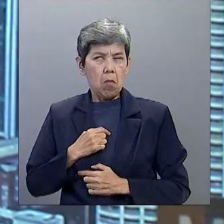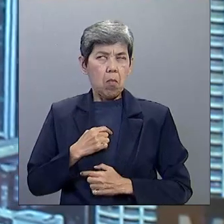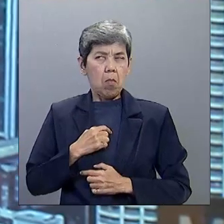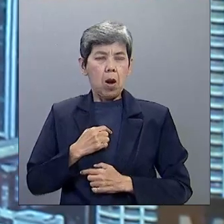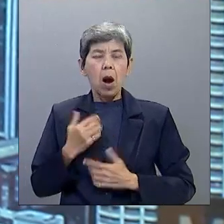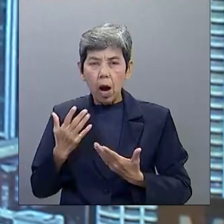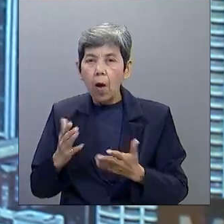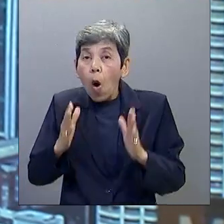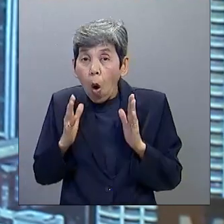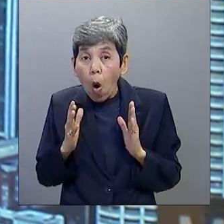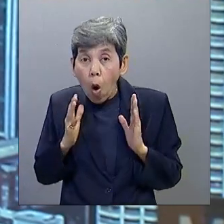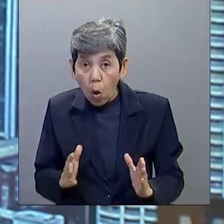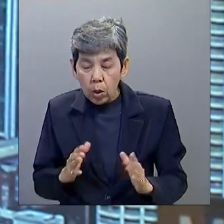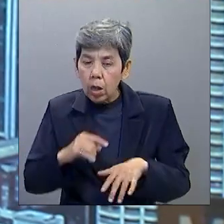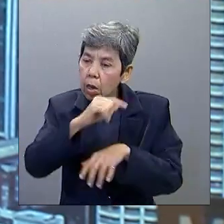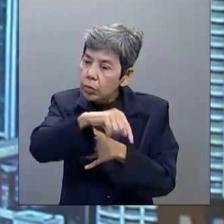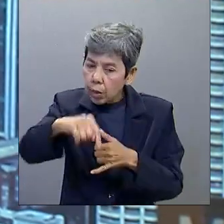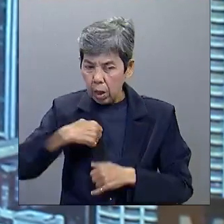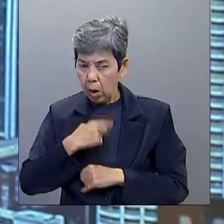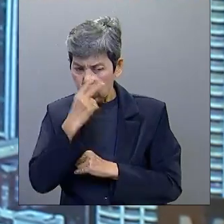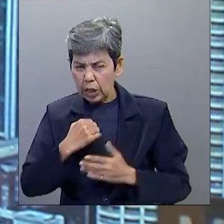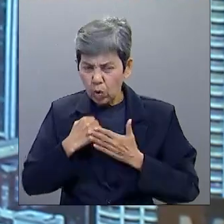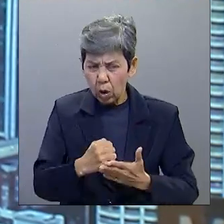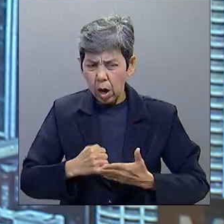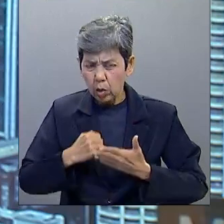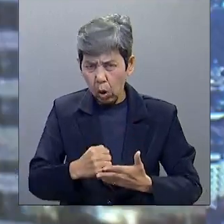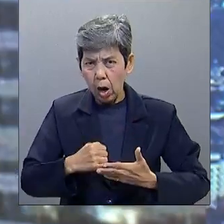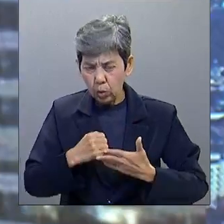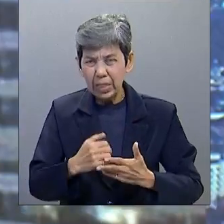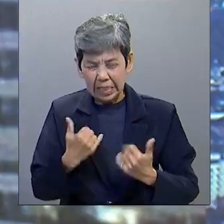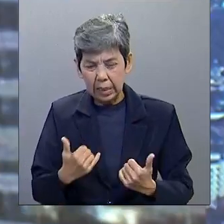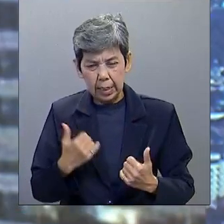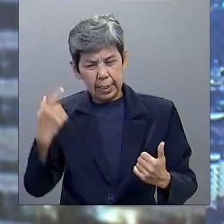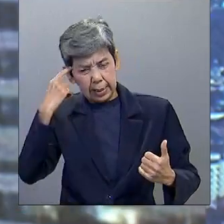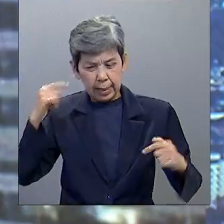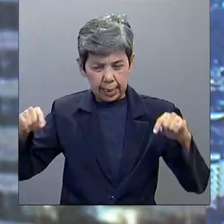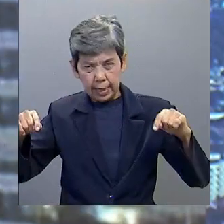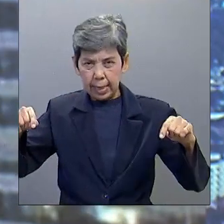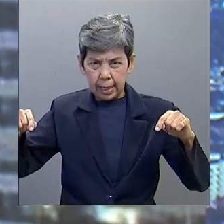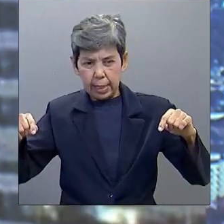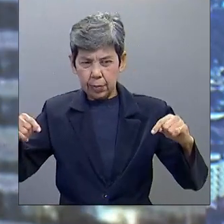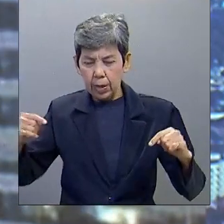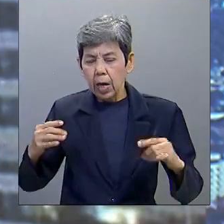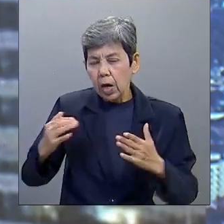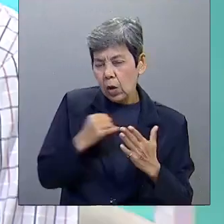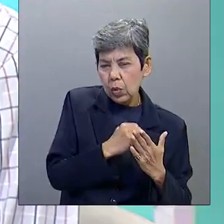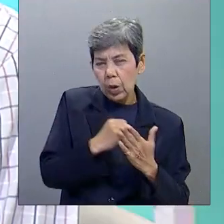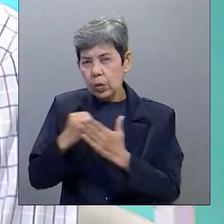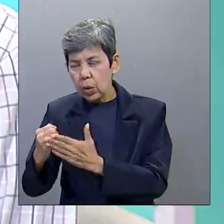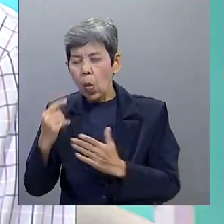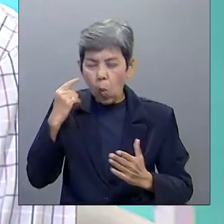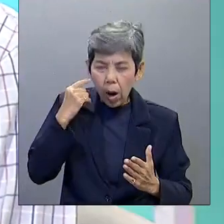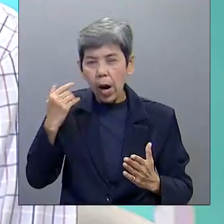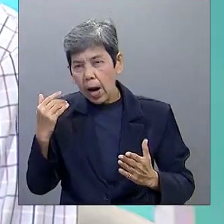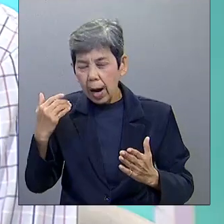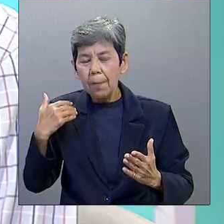จรวมถึงคนที่อยู่ข้างนอกอย่างเราที่อยากจะเข้าไปช่วยเหลือพี่ๆเขาคือตอนนี้เนี่ยต่างสองฝ่ายต่างมีความเกื้อกูลแล้วก็มีความไว้วางใจซึ่งกันและ